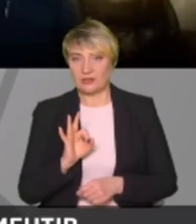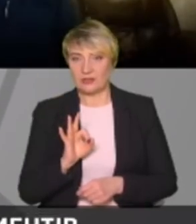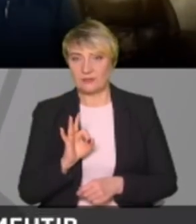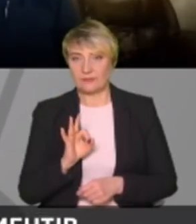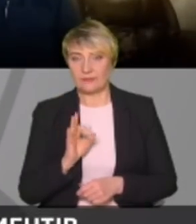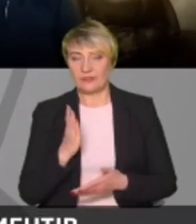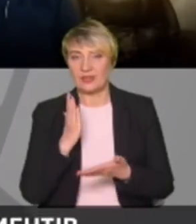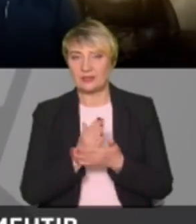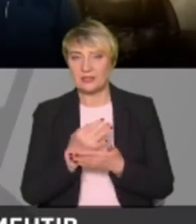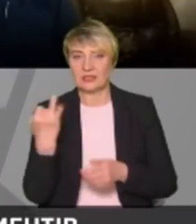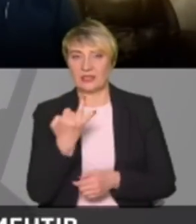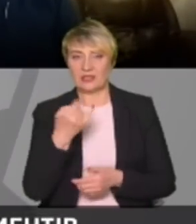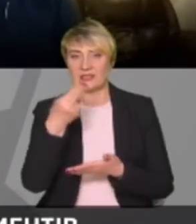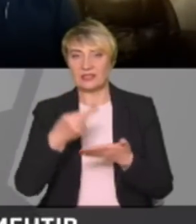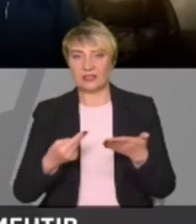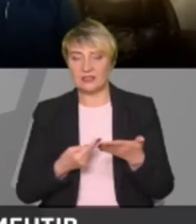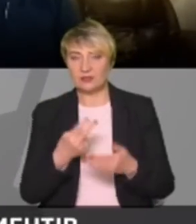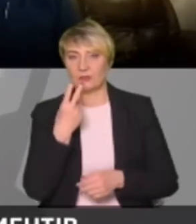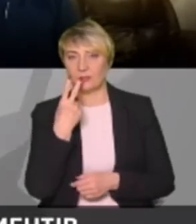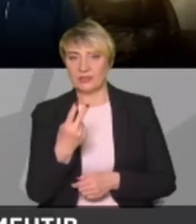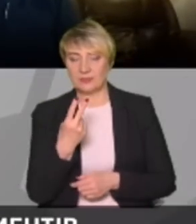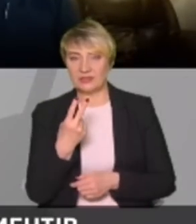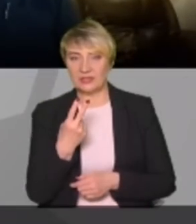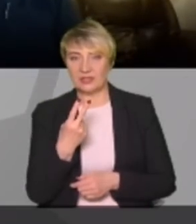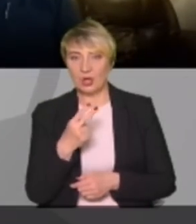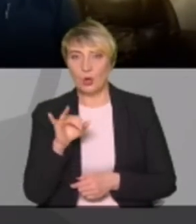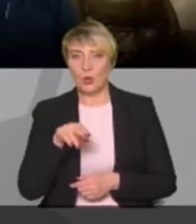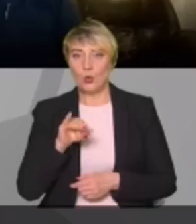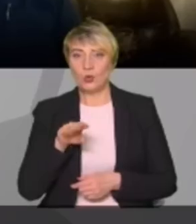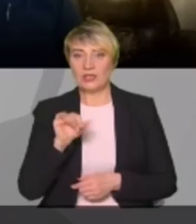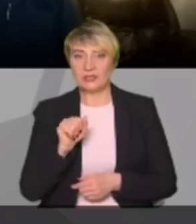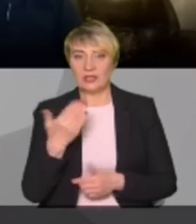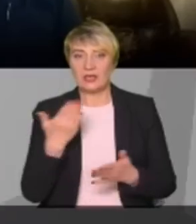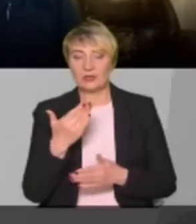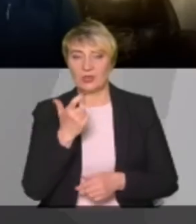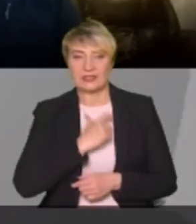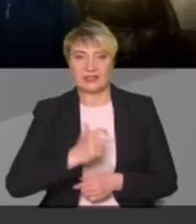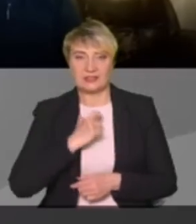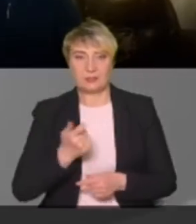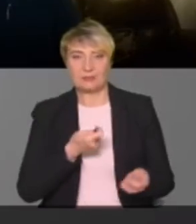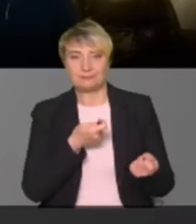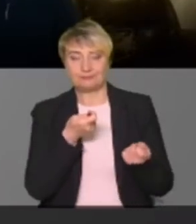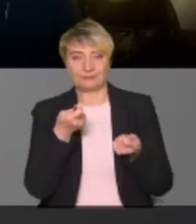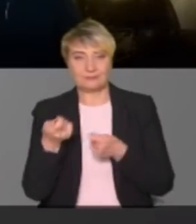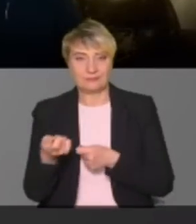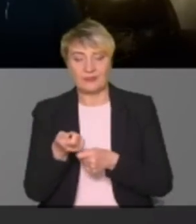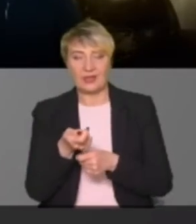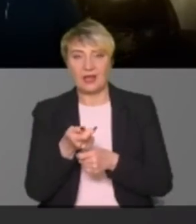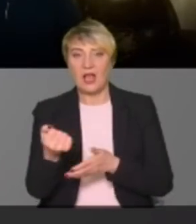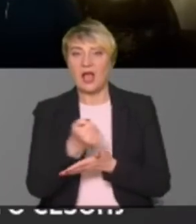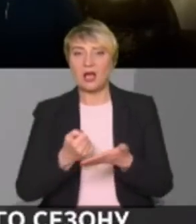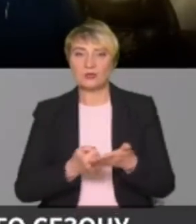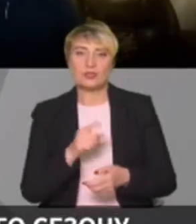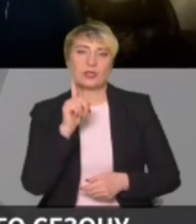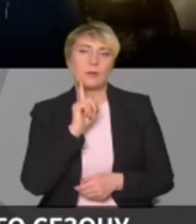интересный рисунок, он изобразил улитку, которая на себе вот везет оружие. Ну, пока